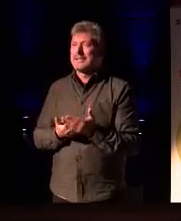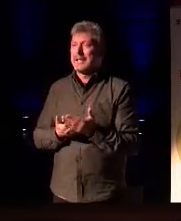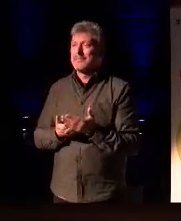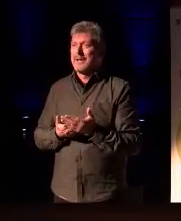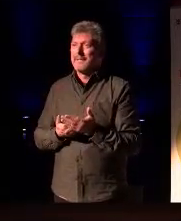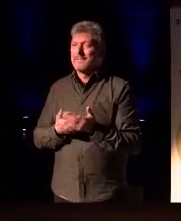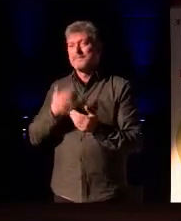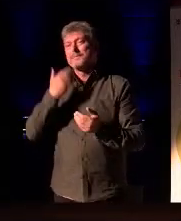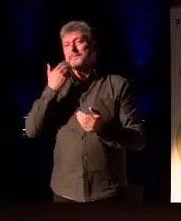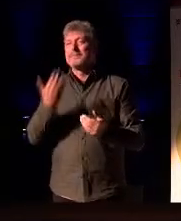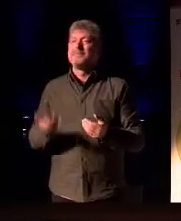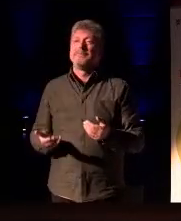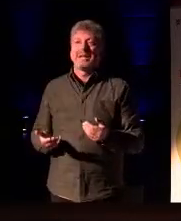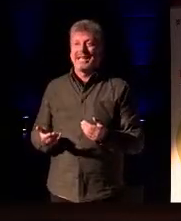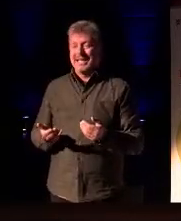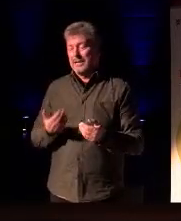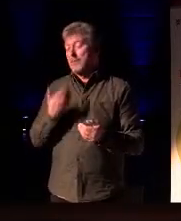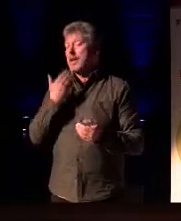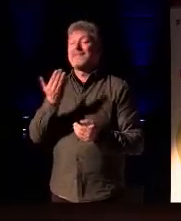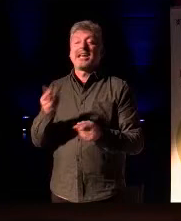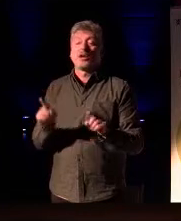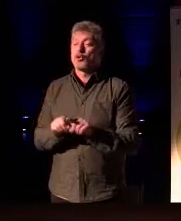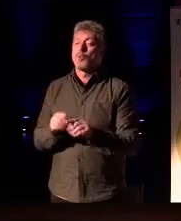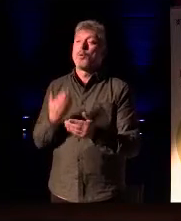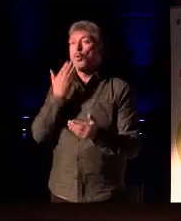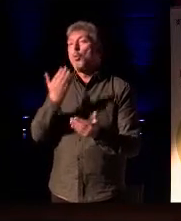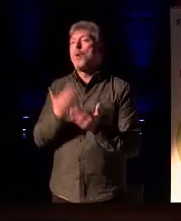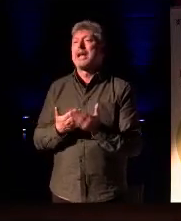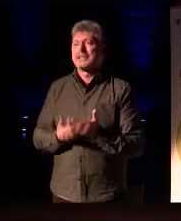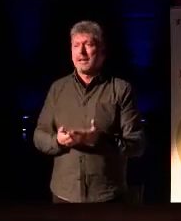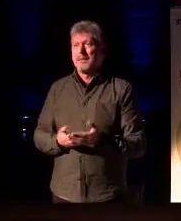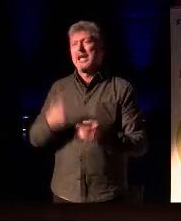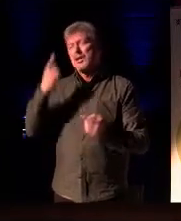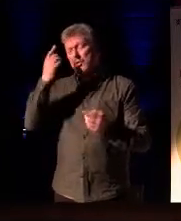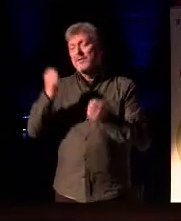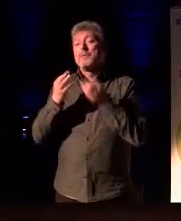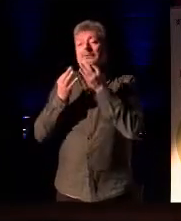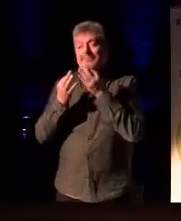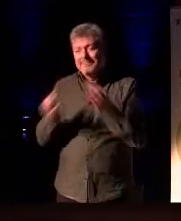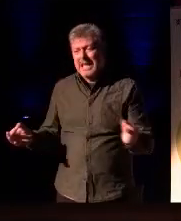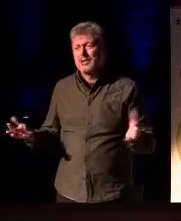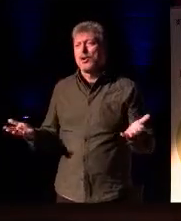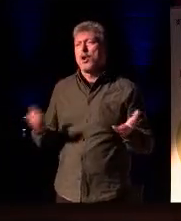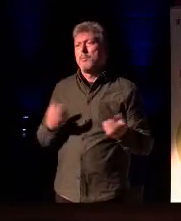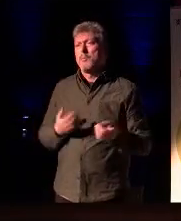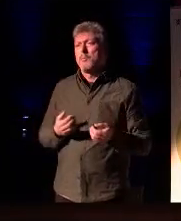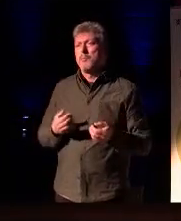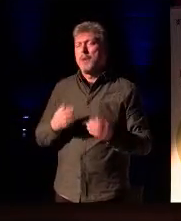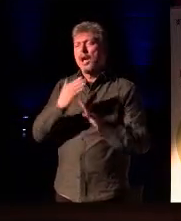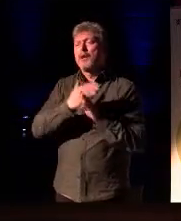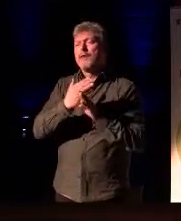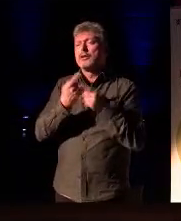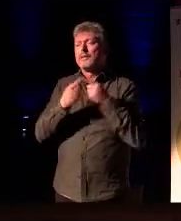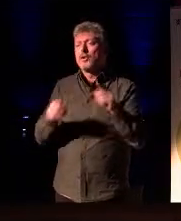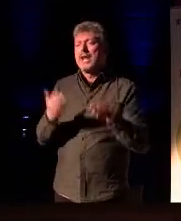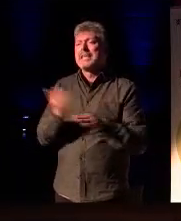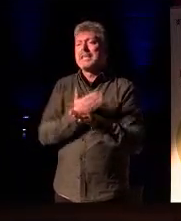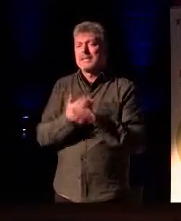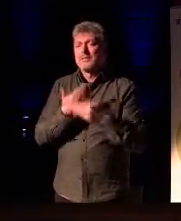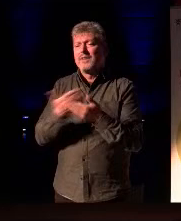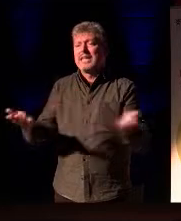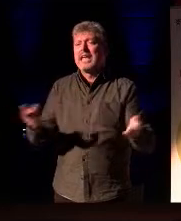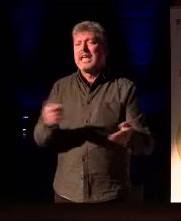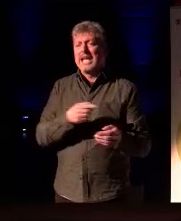det. Gode eksempler. Jeg tror vi må erkjenne at det er for store kvalitetsforskjeller i tjenestene vi gir til